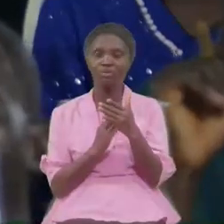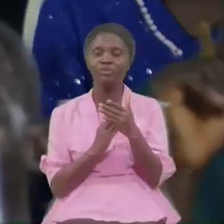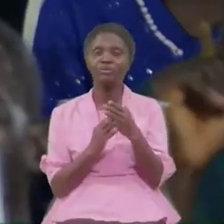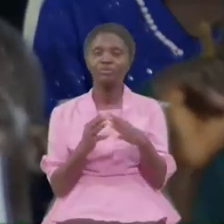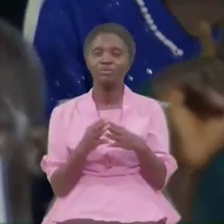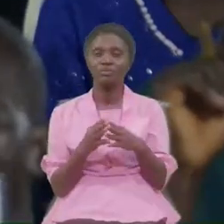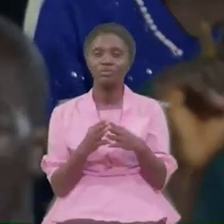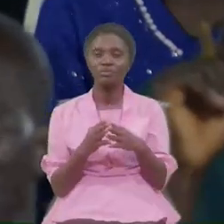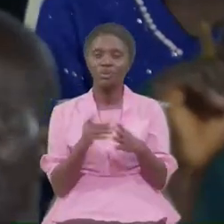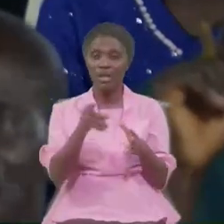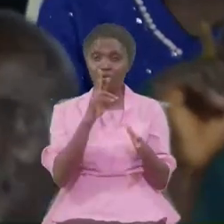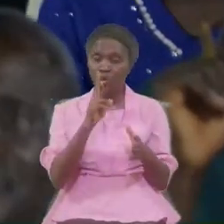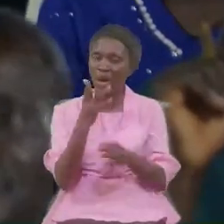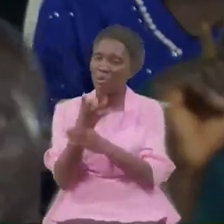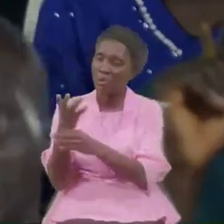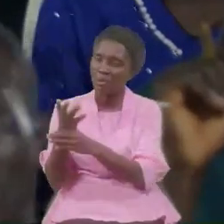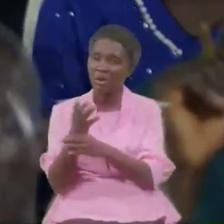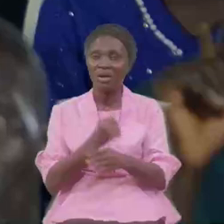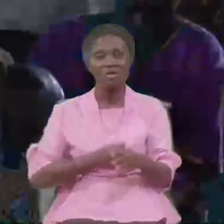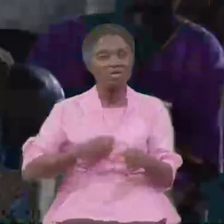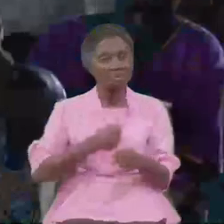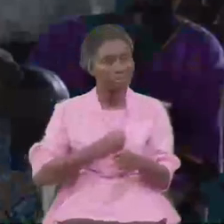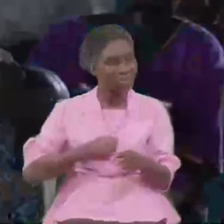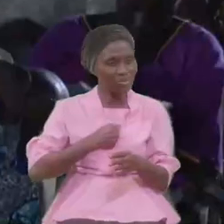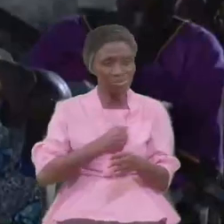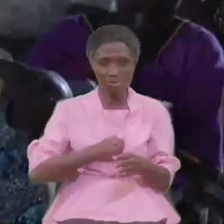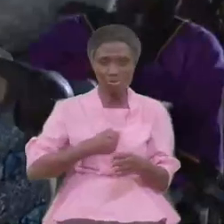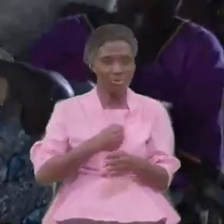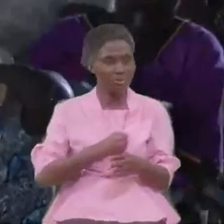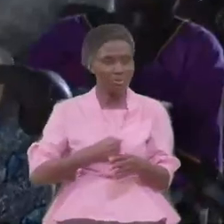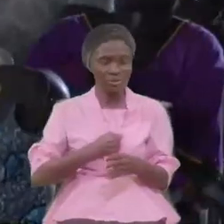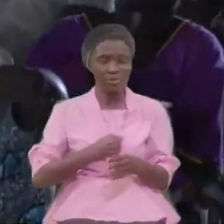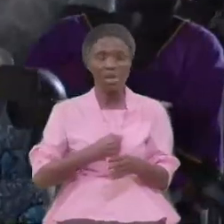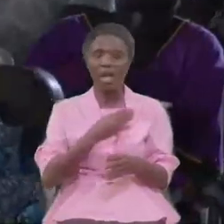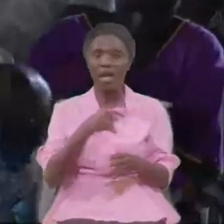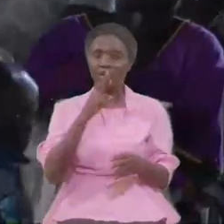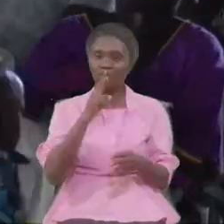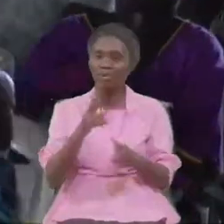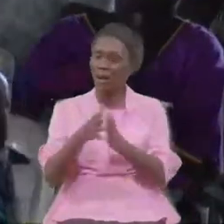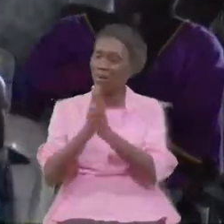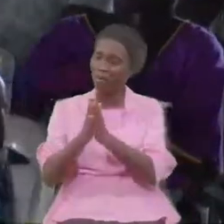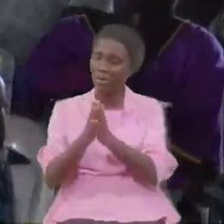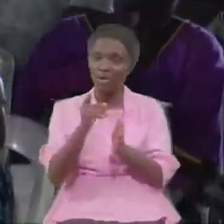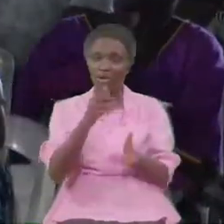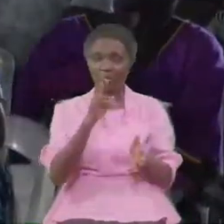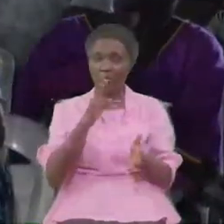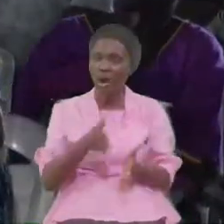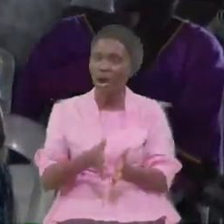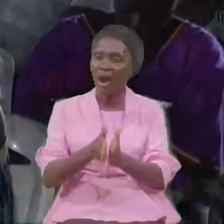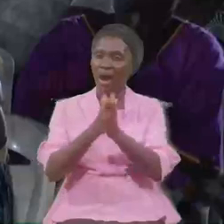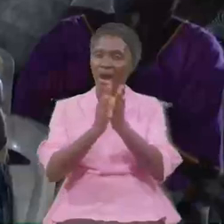si vous suppliez le Seigneur, si vous priez le Seigneur, si vous demandez au Seigneur,